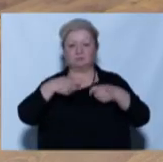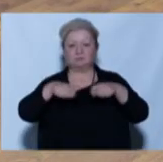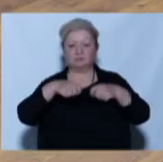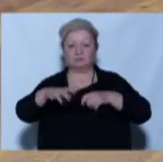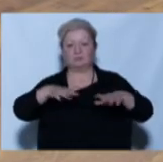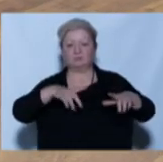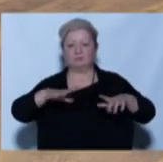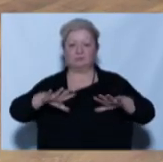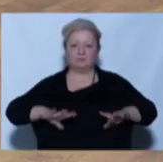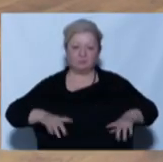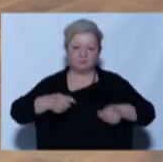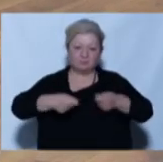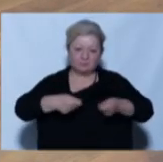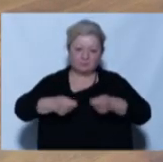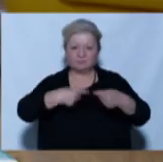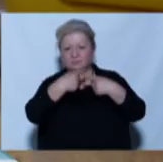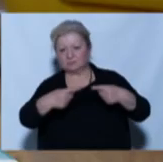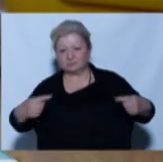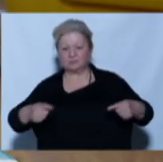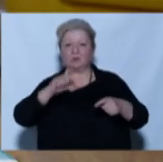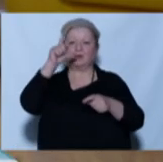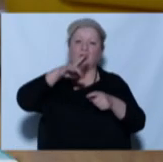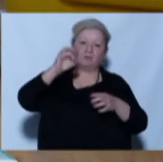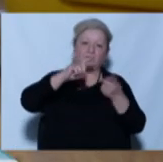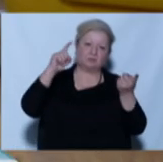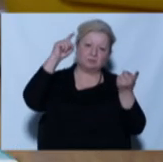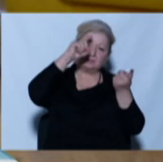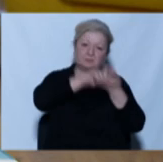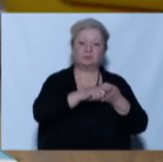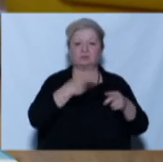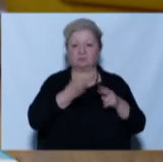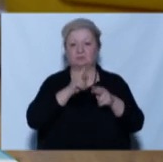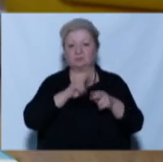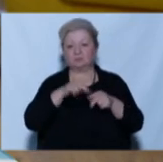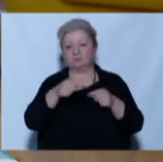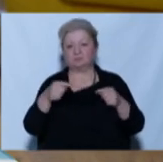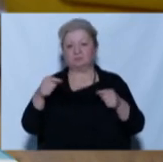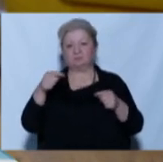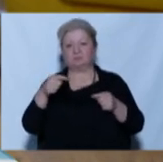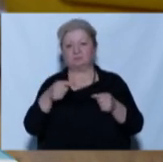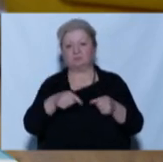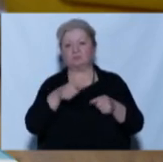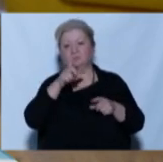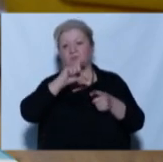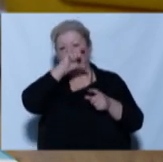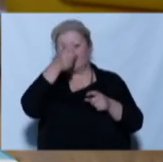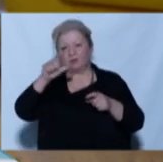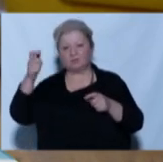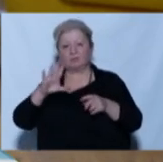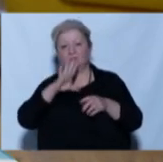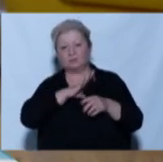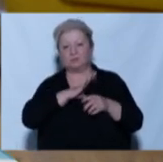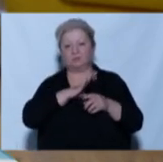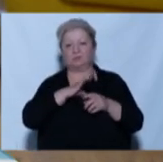აძლევდნენ ევროპასა და აზიას ერთმანეთთან დაკავშირებული ყოფილიყვნენ და სწორედ ეს იწვევდა იმას, რომ კავკასია მუდმივად დიდი